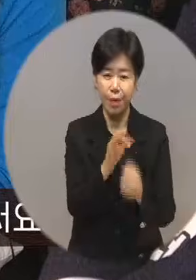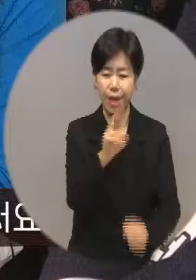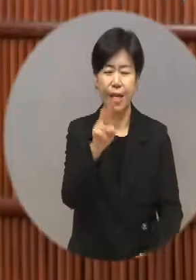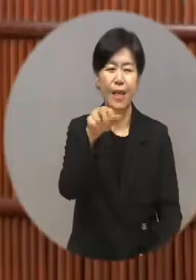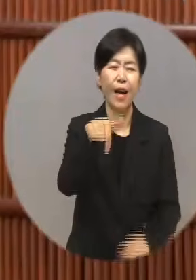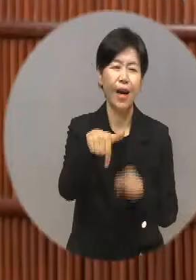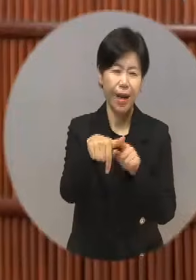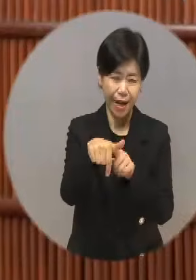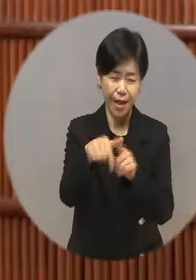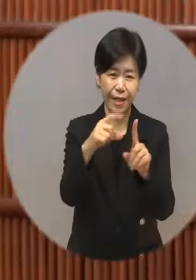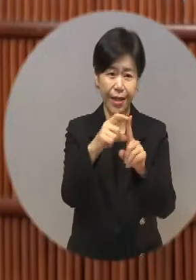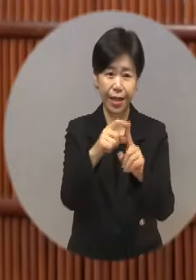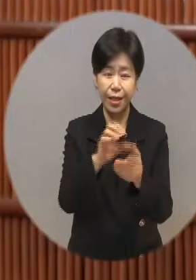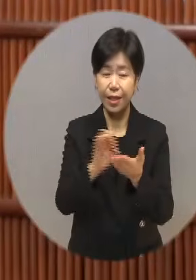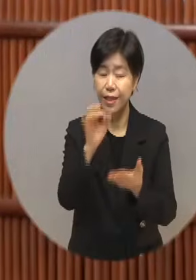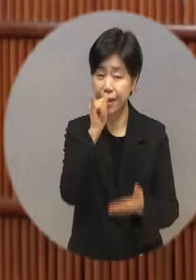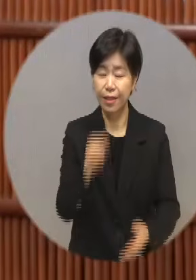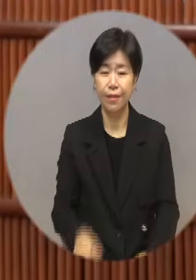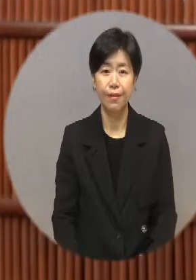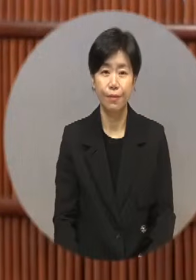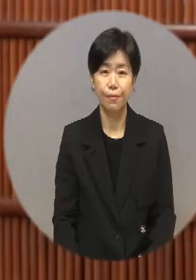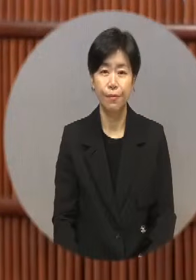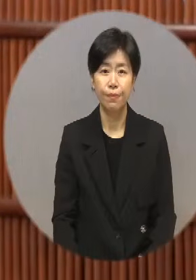많이 써요. 약과 약식,